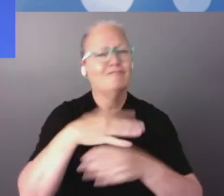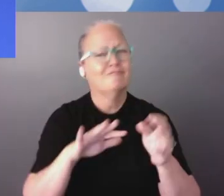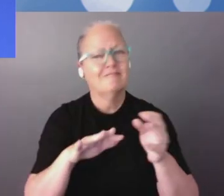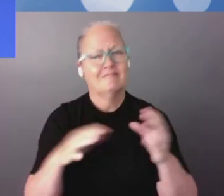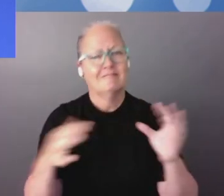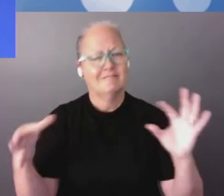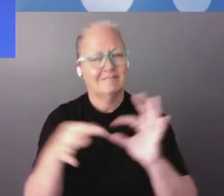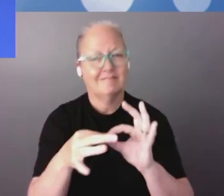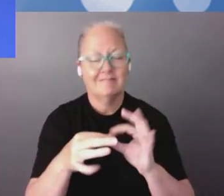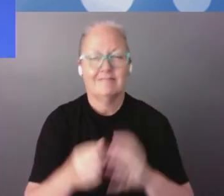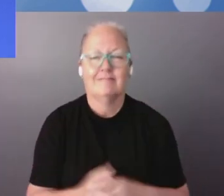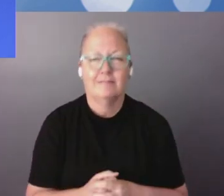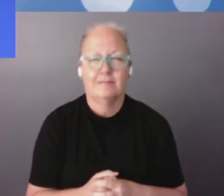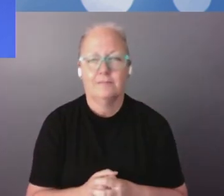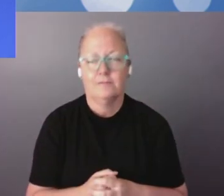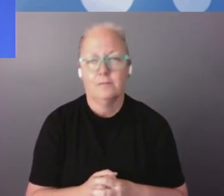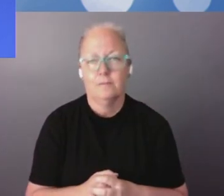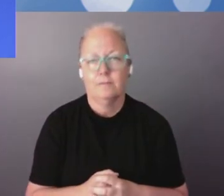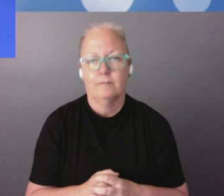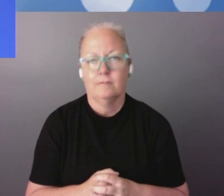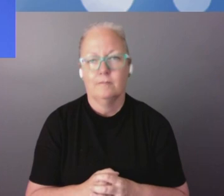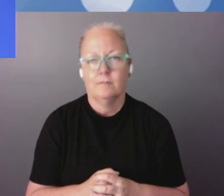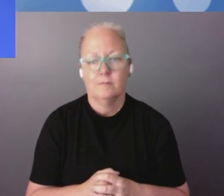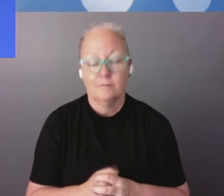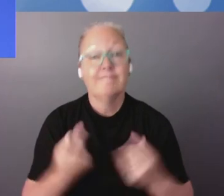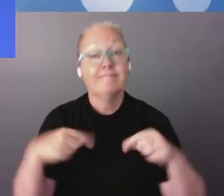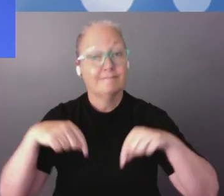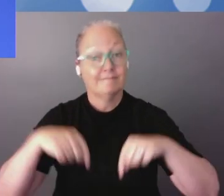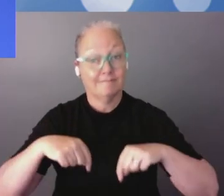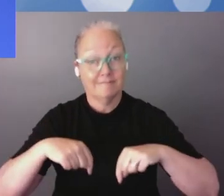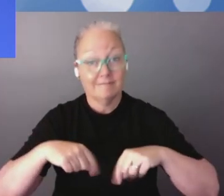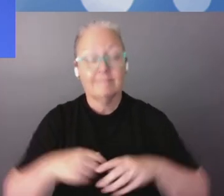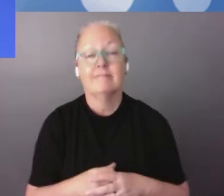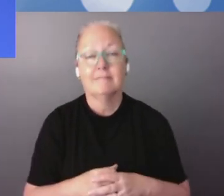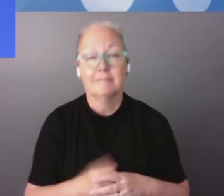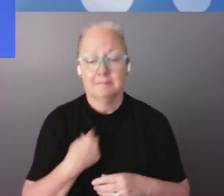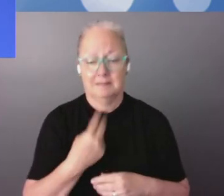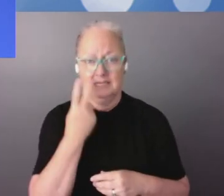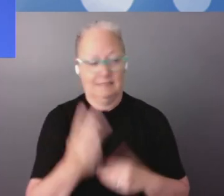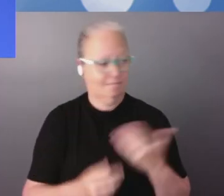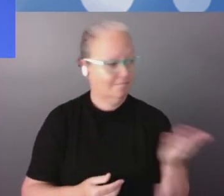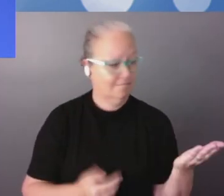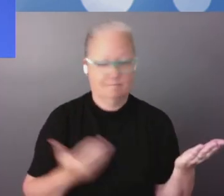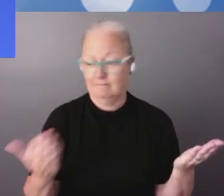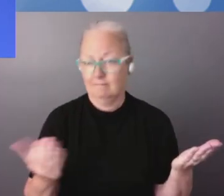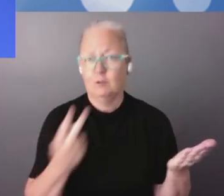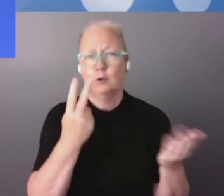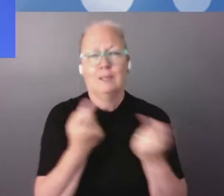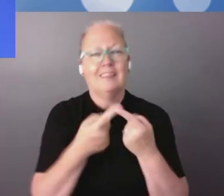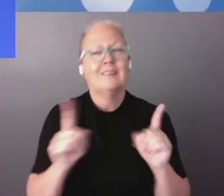И сегодня мы наблюдаем объединение этих двух миров во